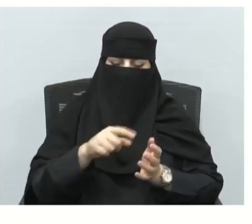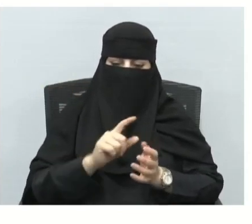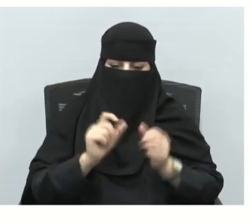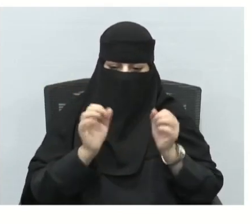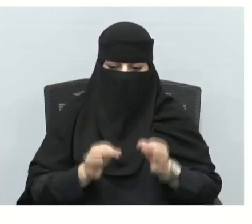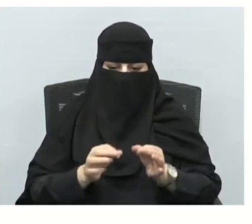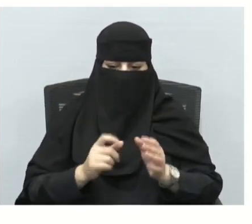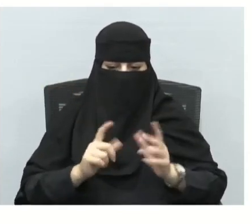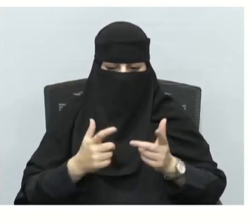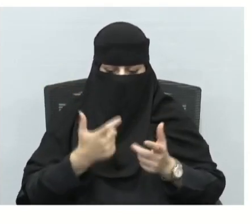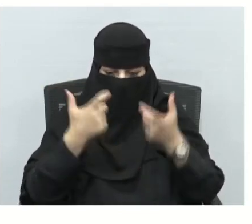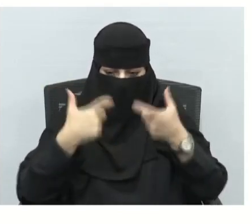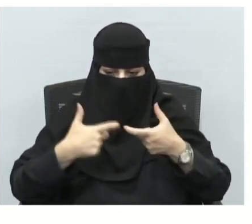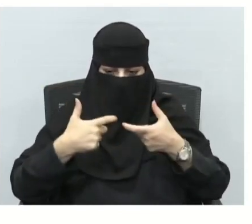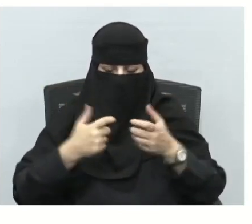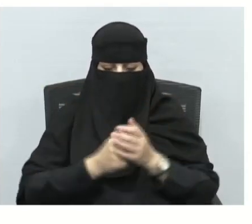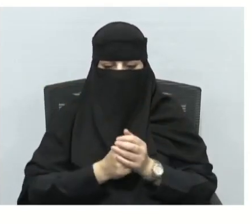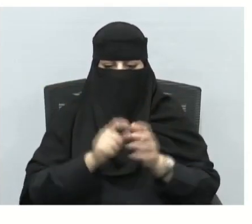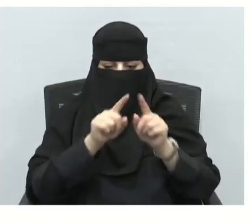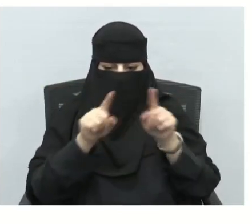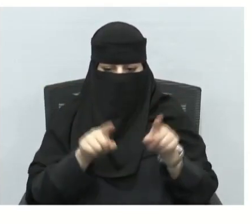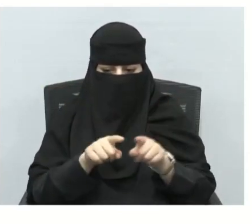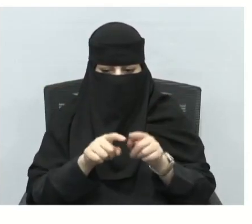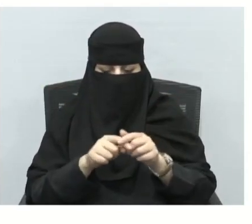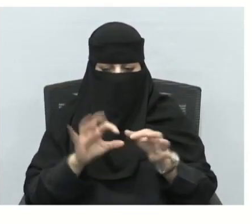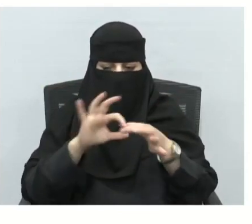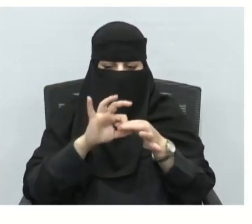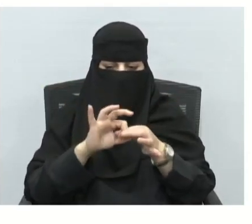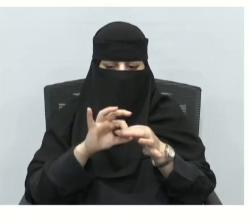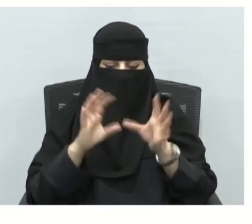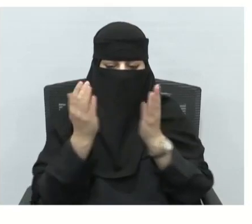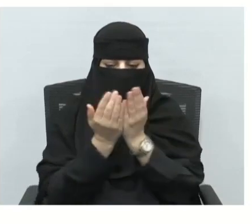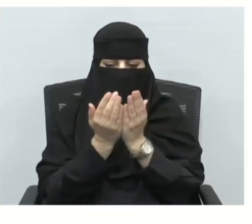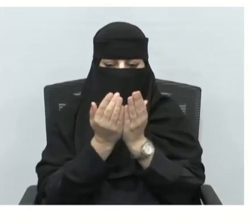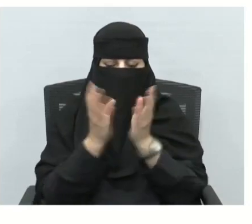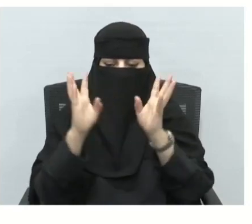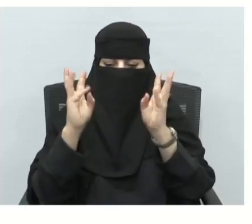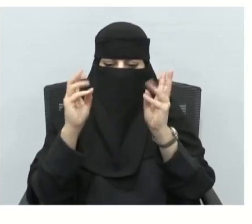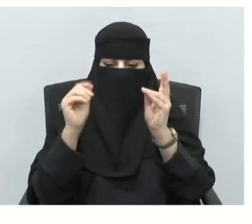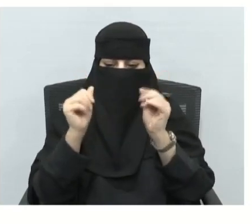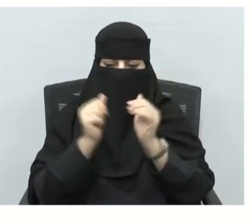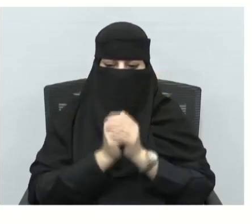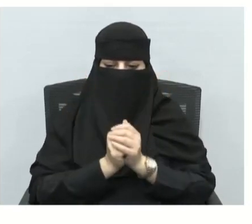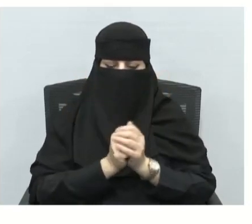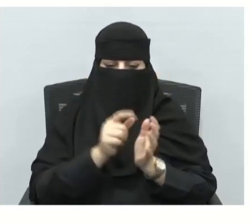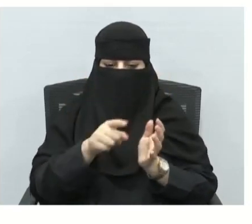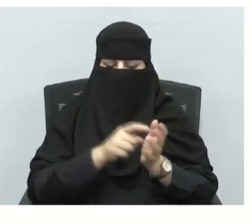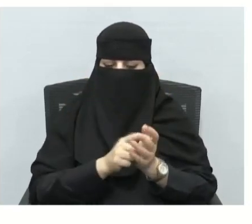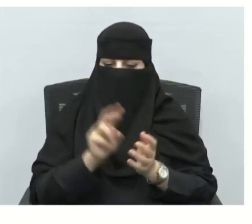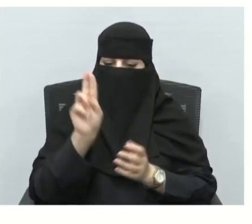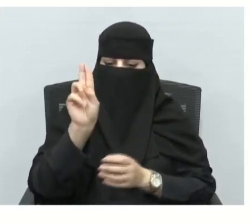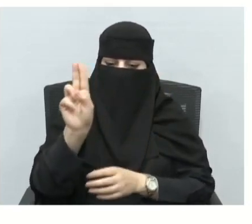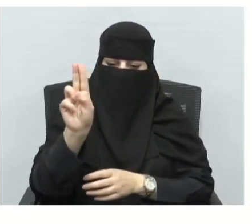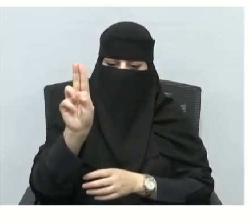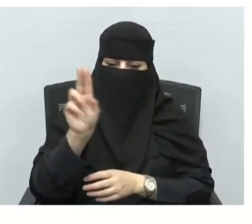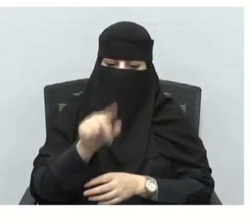اصدقاء ان هنا يوجد باركود وهو رابط الدرس الرقمي هذا هو حرفنا